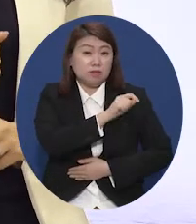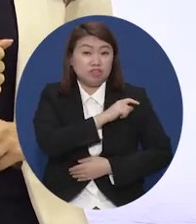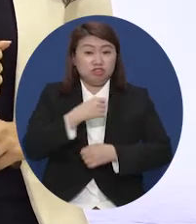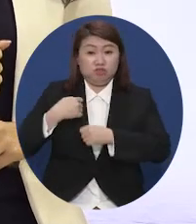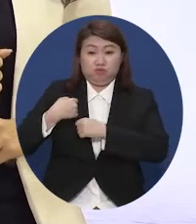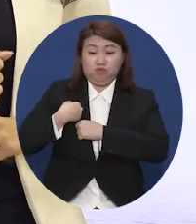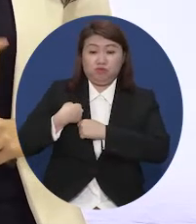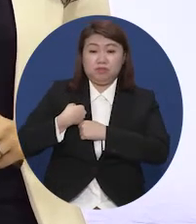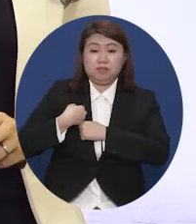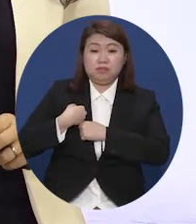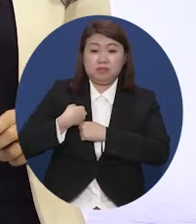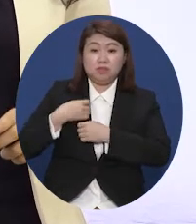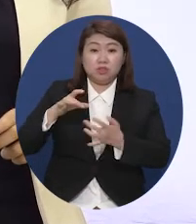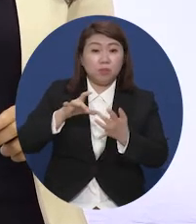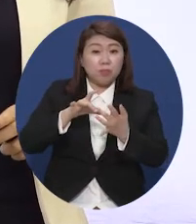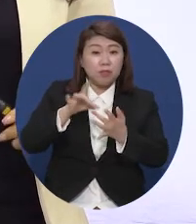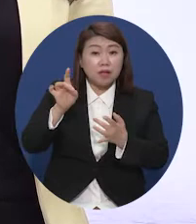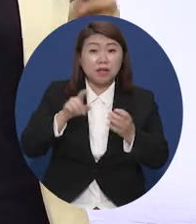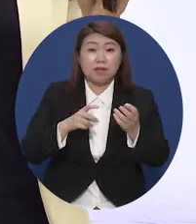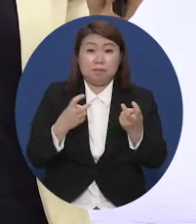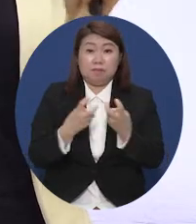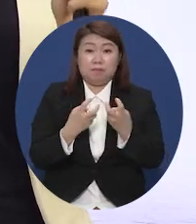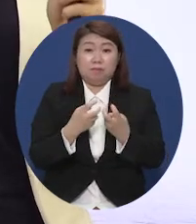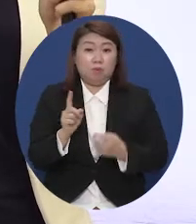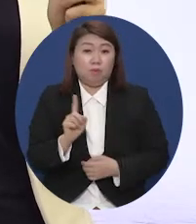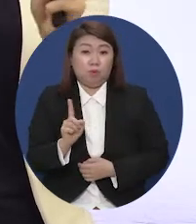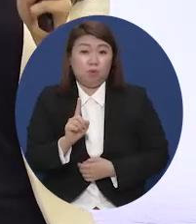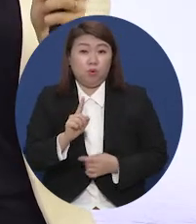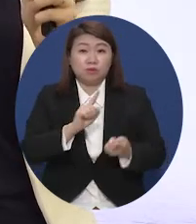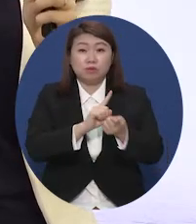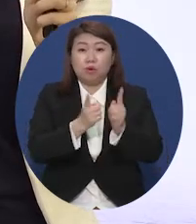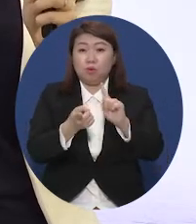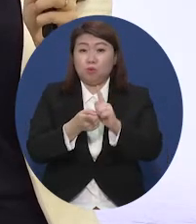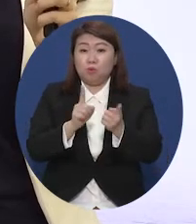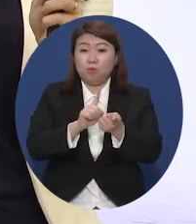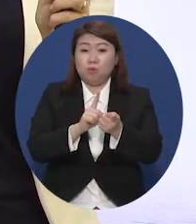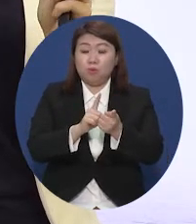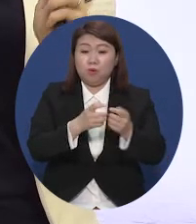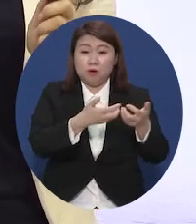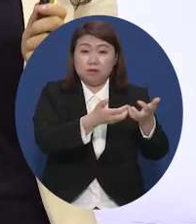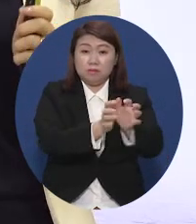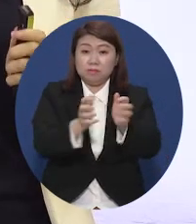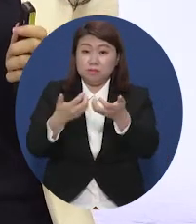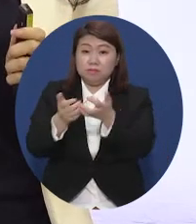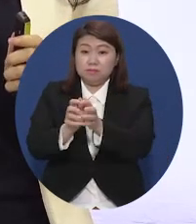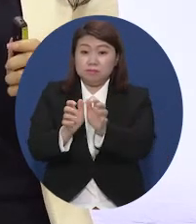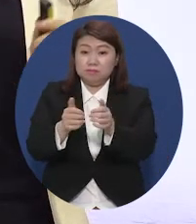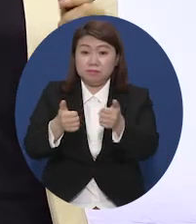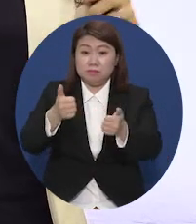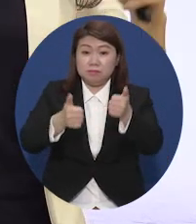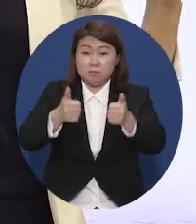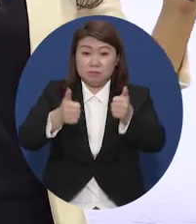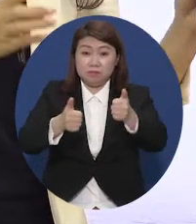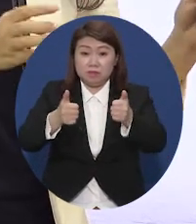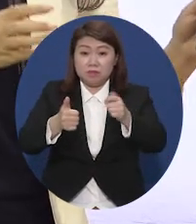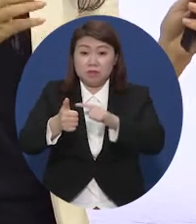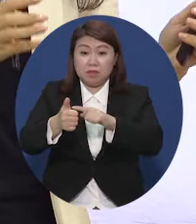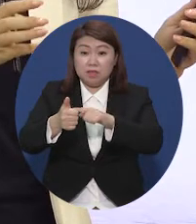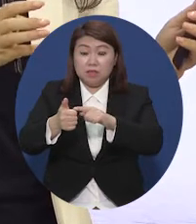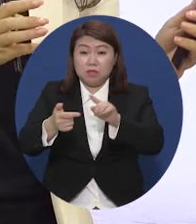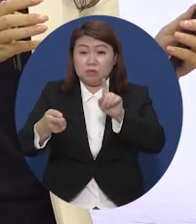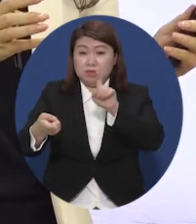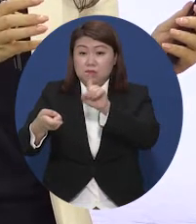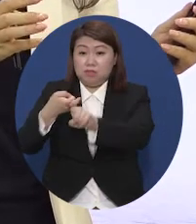스페인 군이 선택한 묘략은요 대립관계인 어떤 라이벌 구도에 있는 두 부족 중에서 한